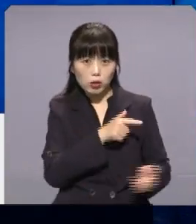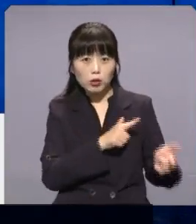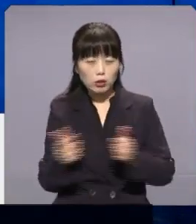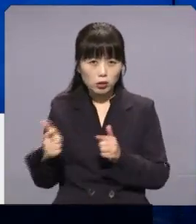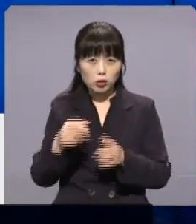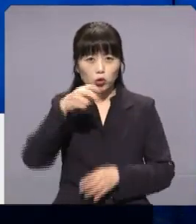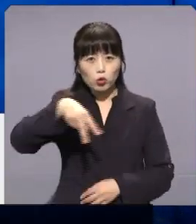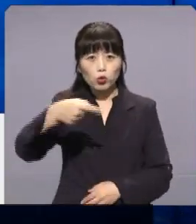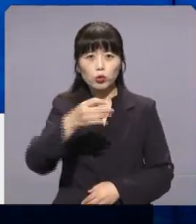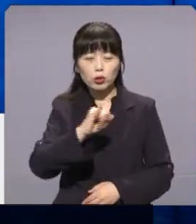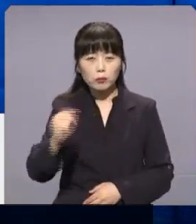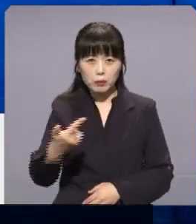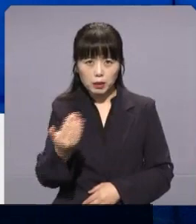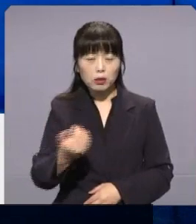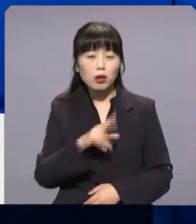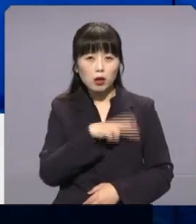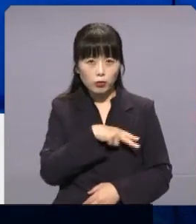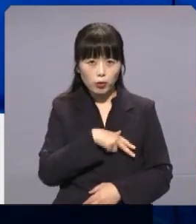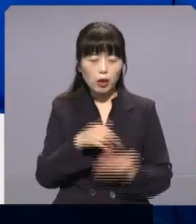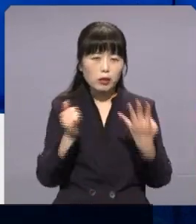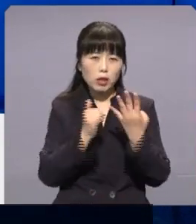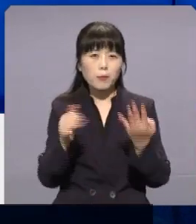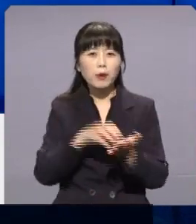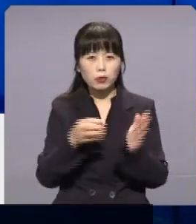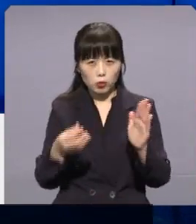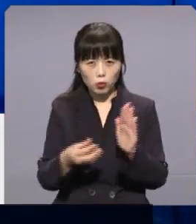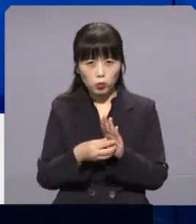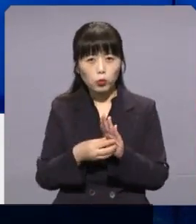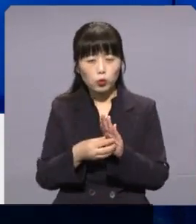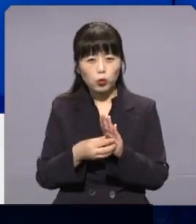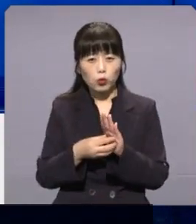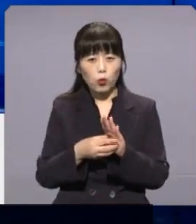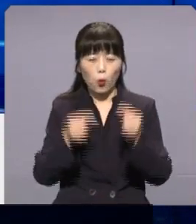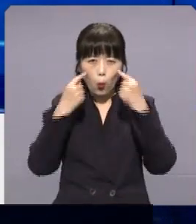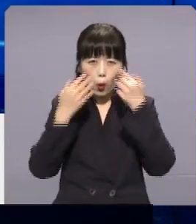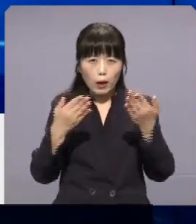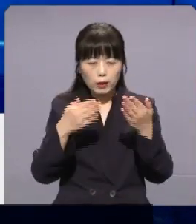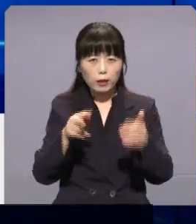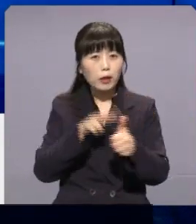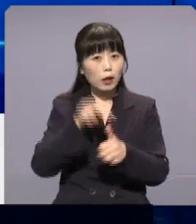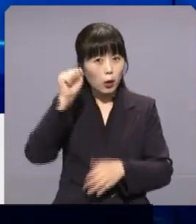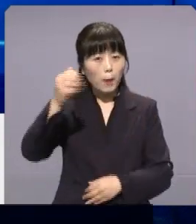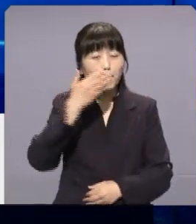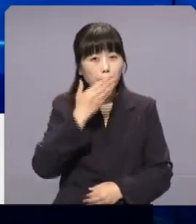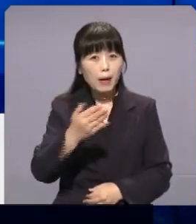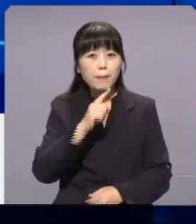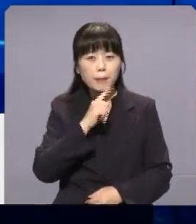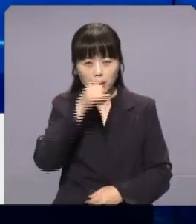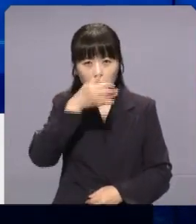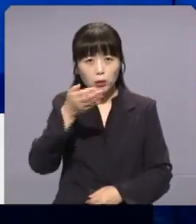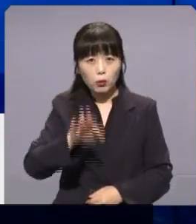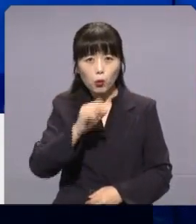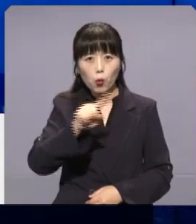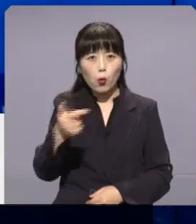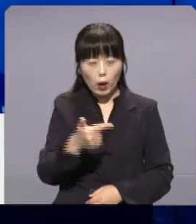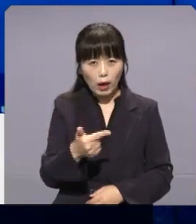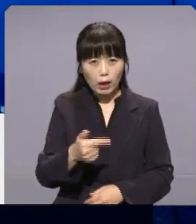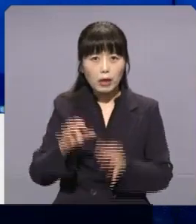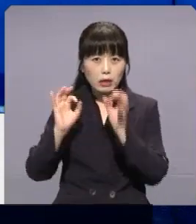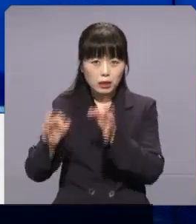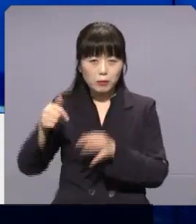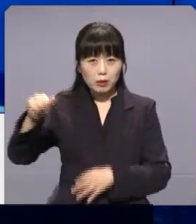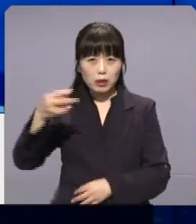그리고 유승민 전 의원까지 한 4명 정도, 4분 정도는 확실히 좀 나오지 않을까 이런 관측들 나오고 있고 또 안철수, 김기현